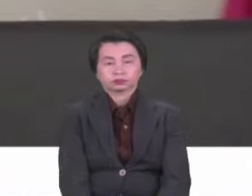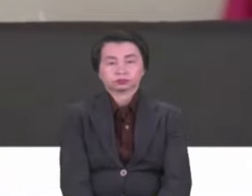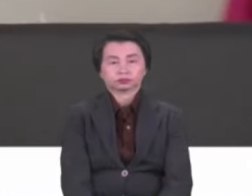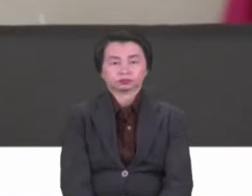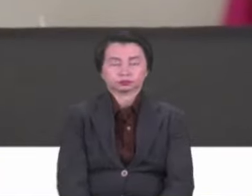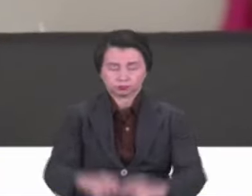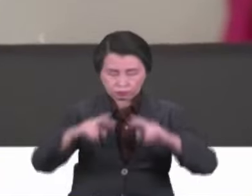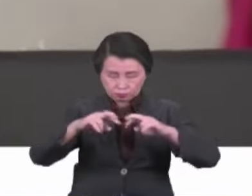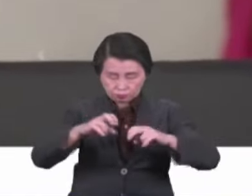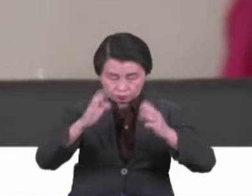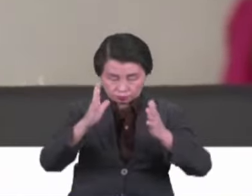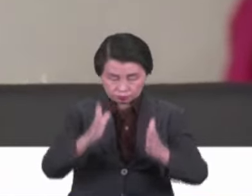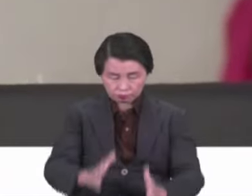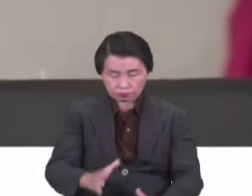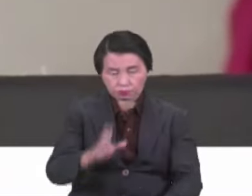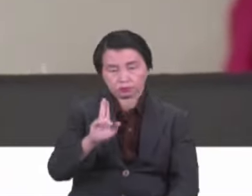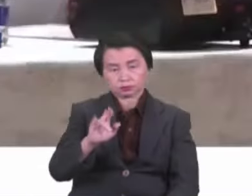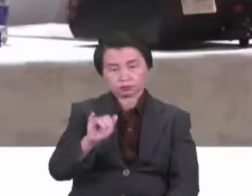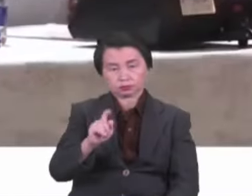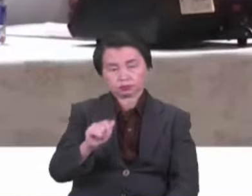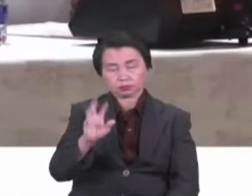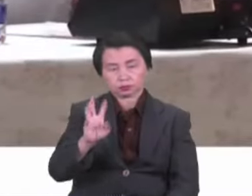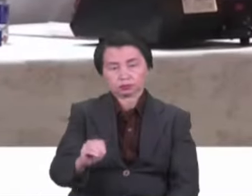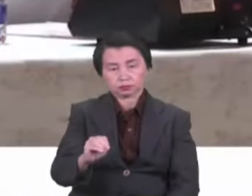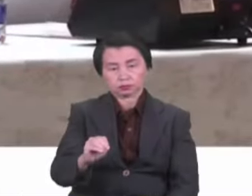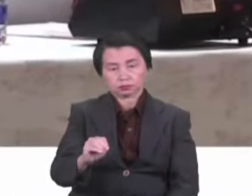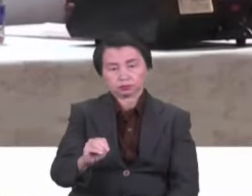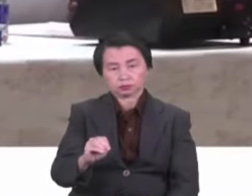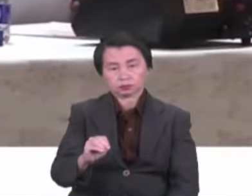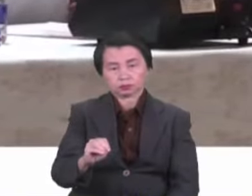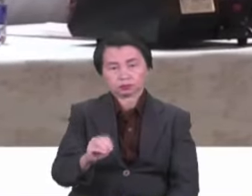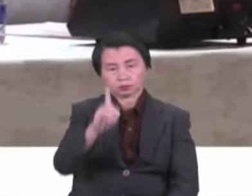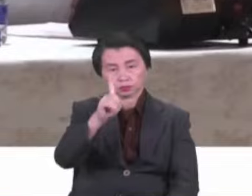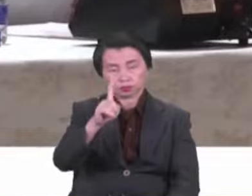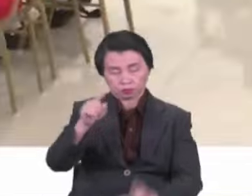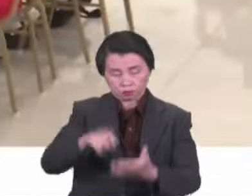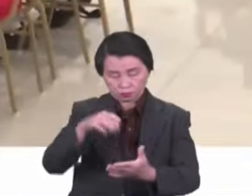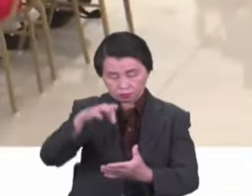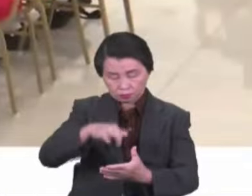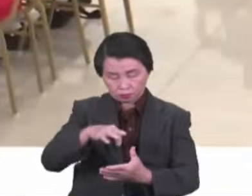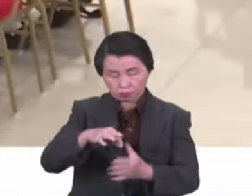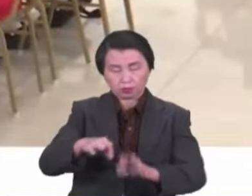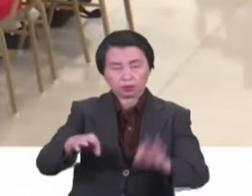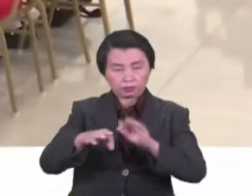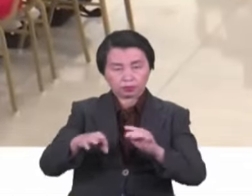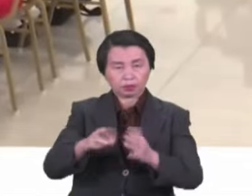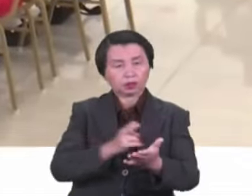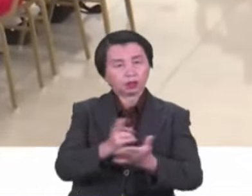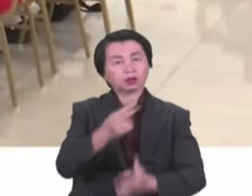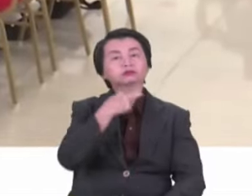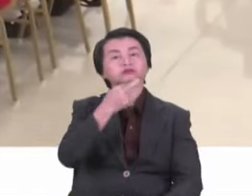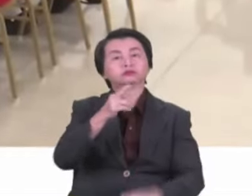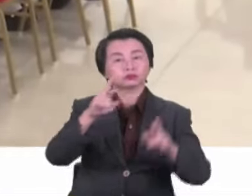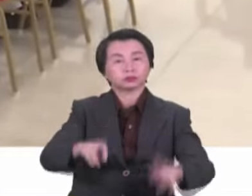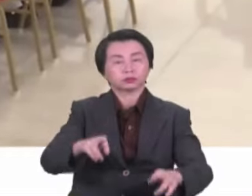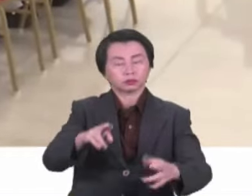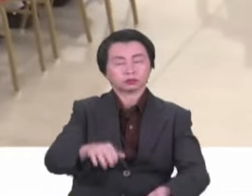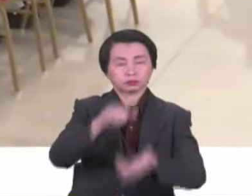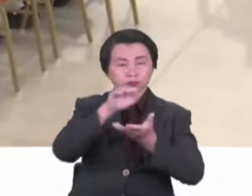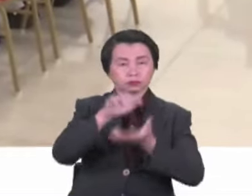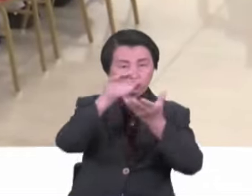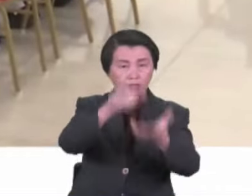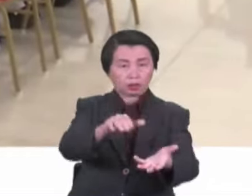Menurut penganalisis politik UiTM, Mujibu Abdul Muiz, nilai satu undi itu penting kerana ia merupakan hak bersuara rakyat bagi